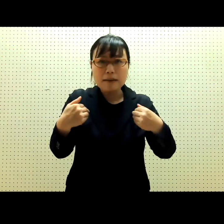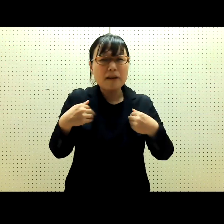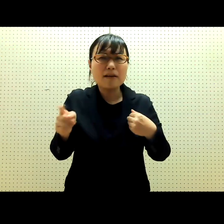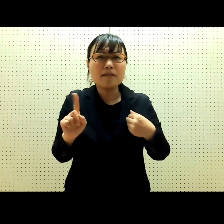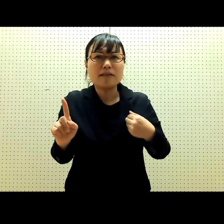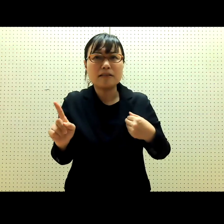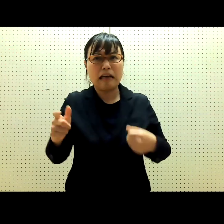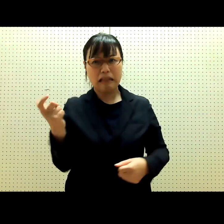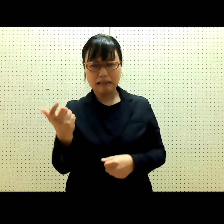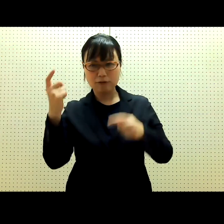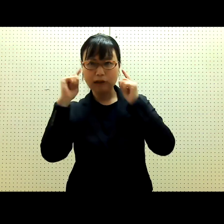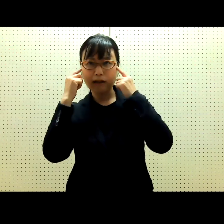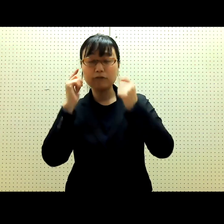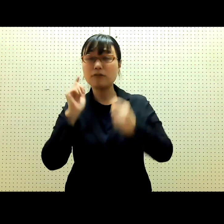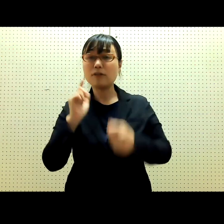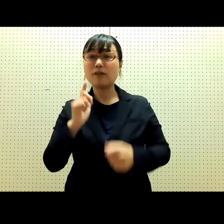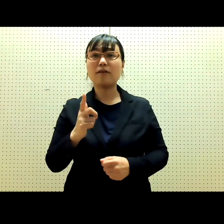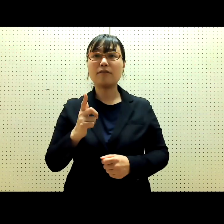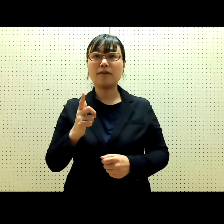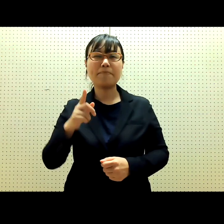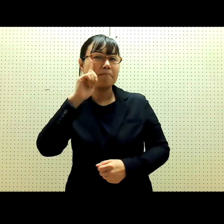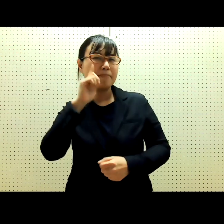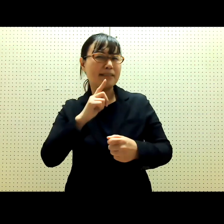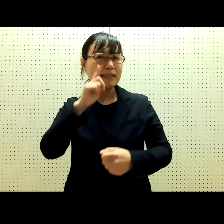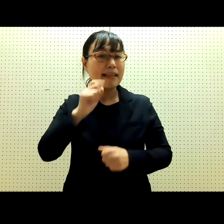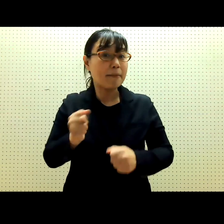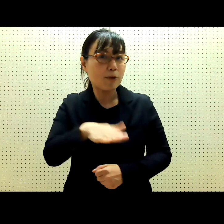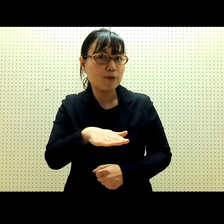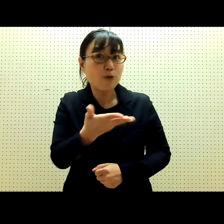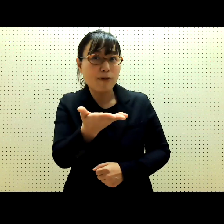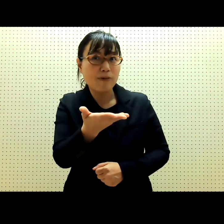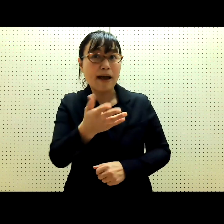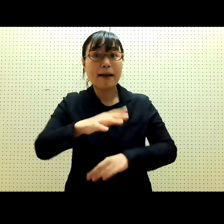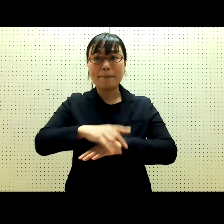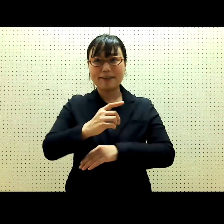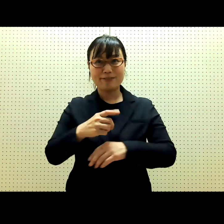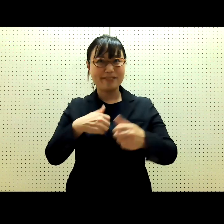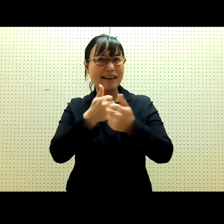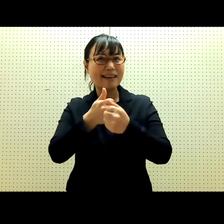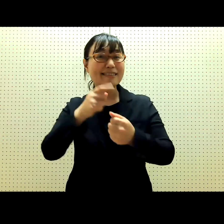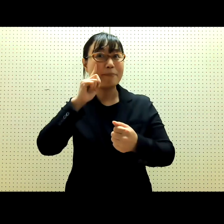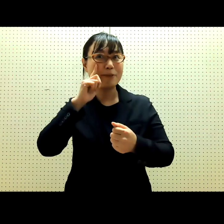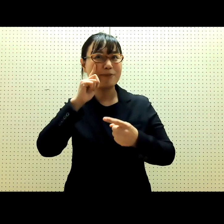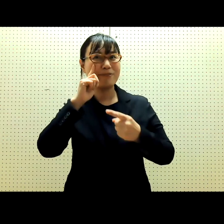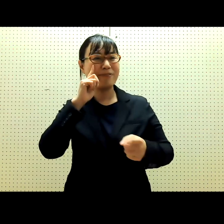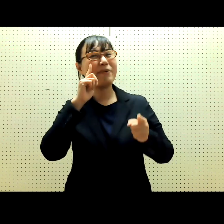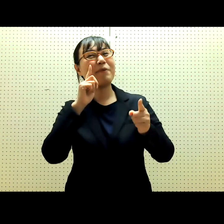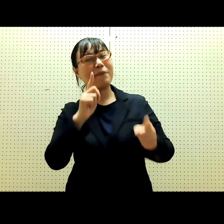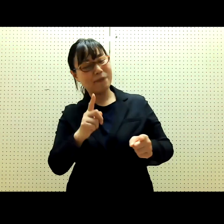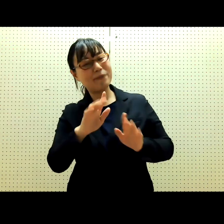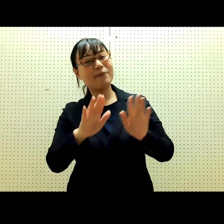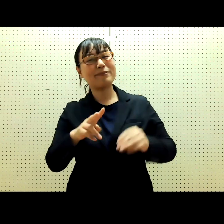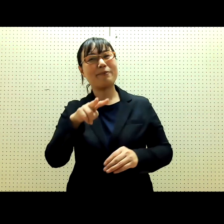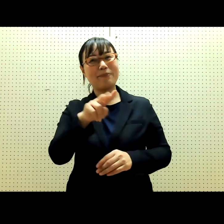なく、やってみるとどうかな、まずやってみようとする発想からは私はたくさん教わることがありました